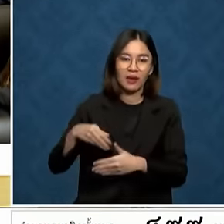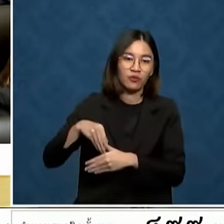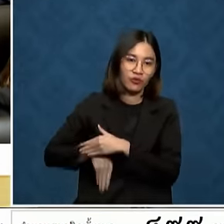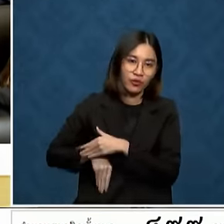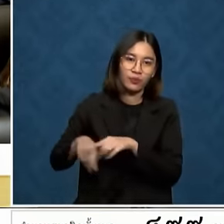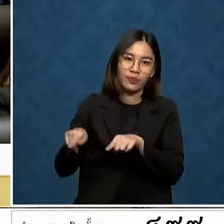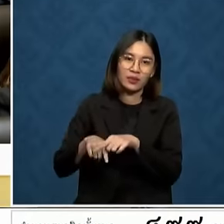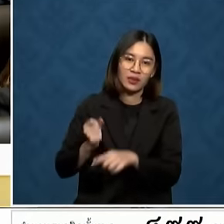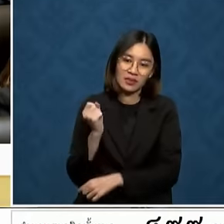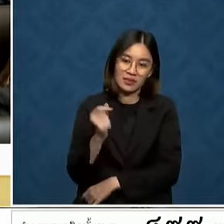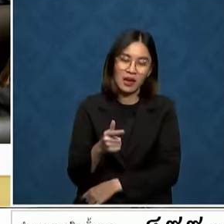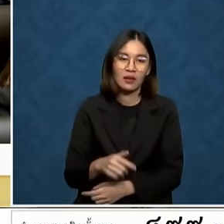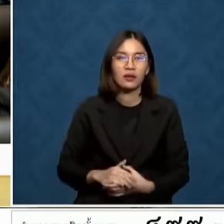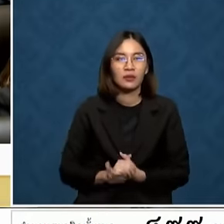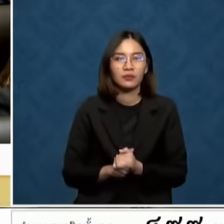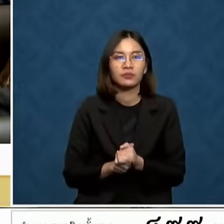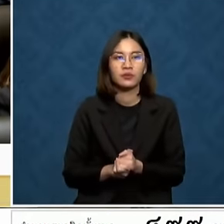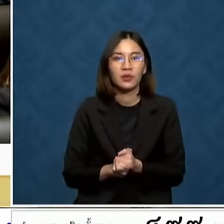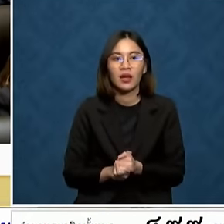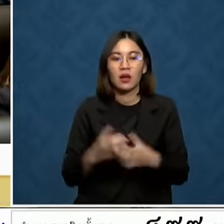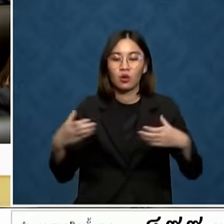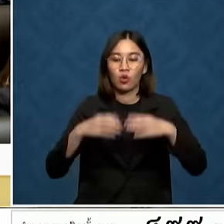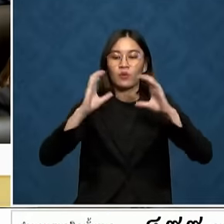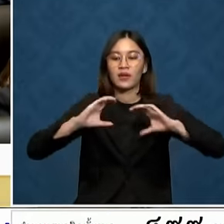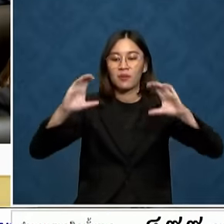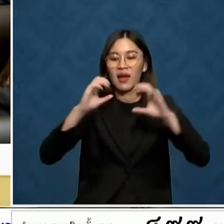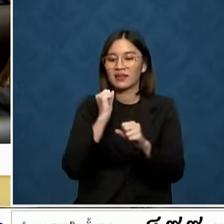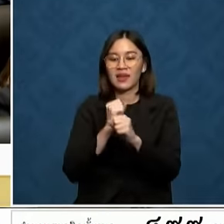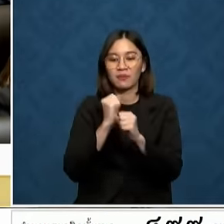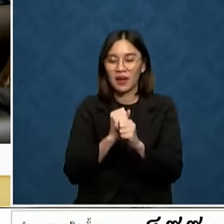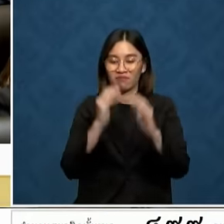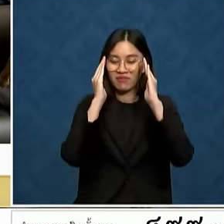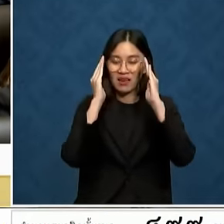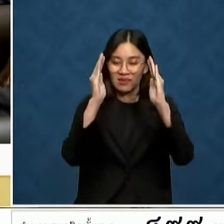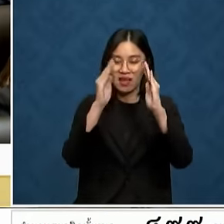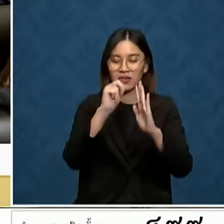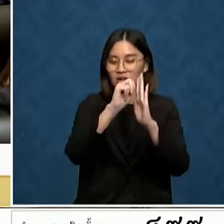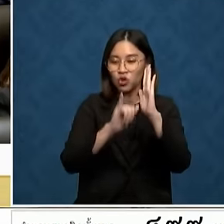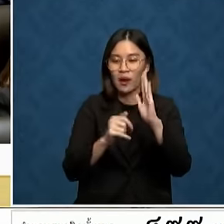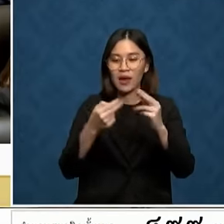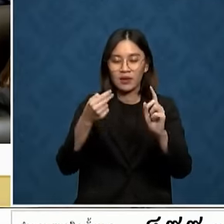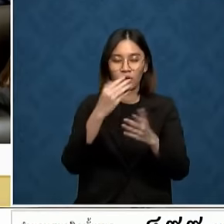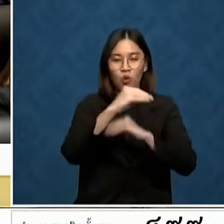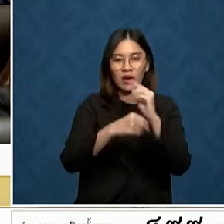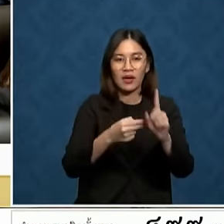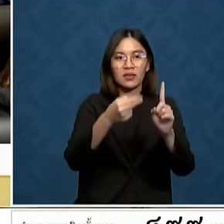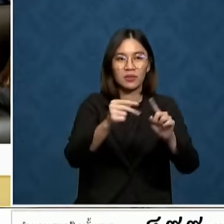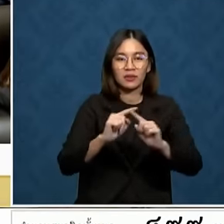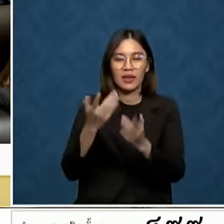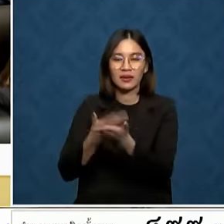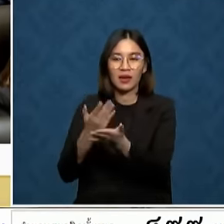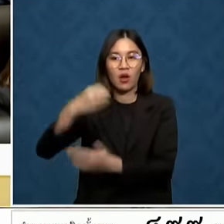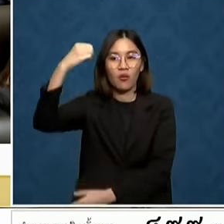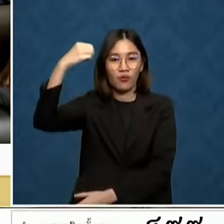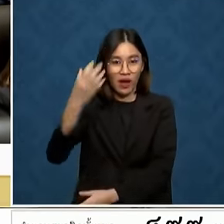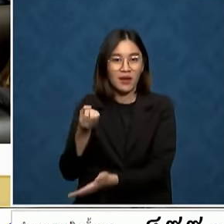นั้นแต่นั้ครับ การเทหมดหน้าตักของรฐบานกบดโยบายที่ Store Walletก็อาจจะตองแรกมากับคาไฟที่แงขด